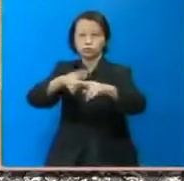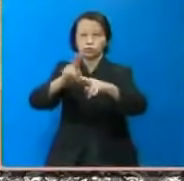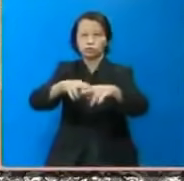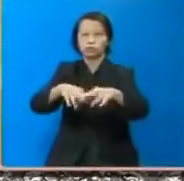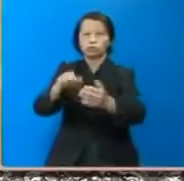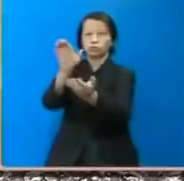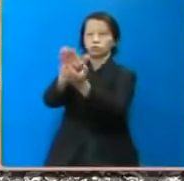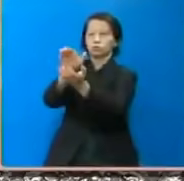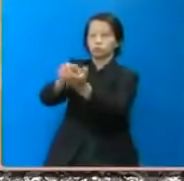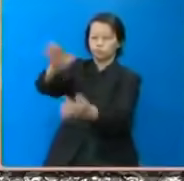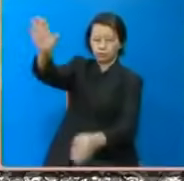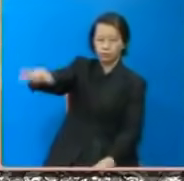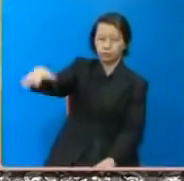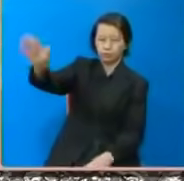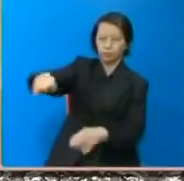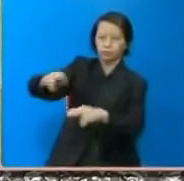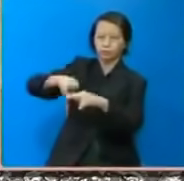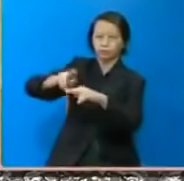Pucung.